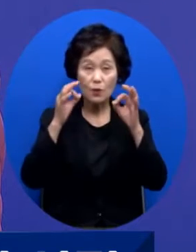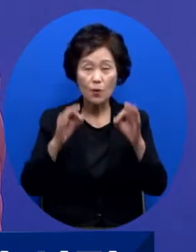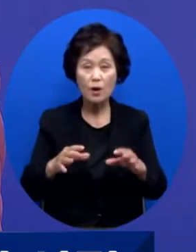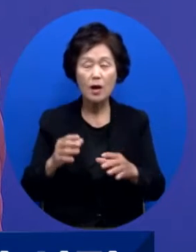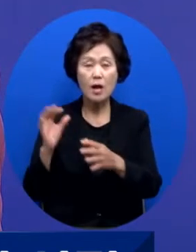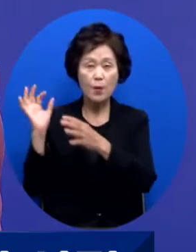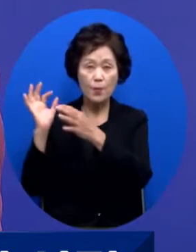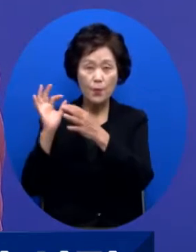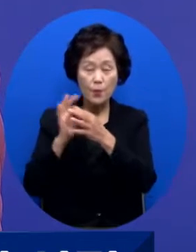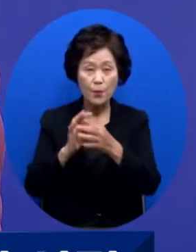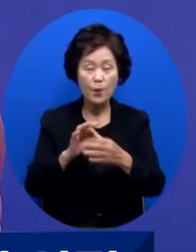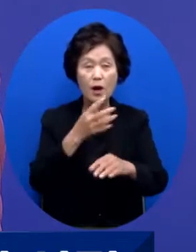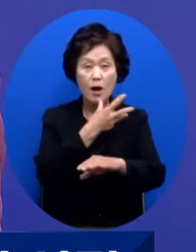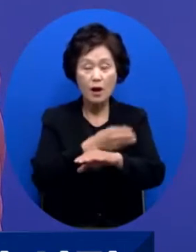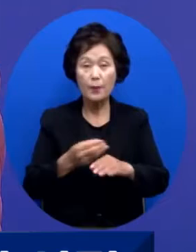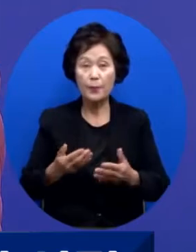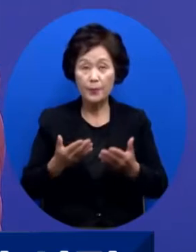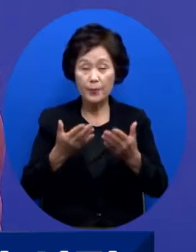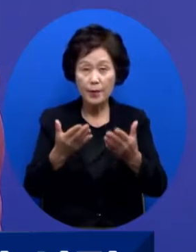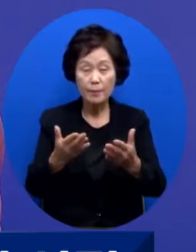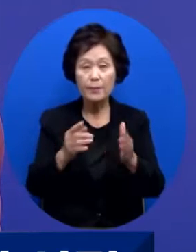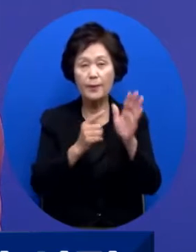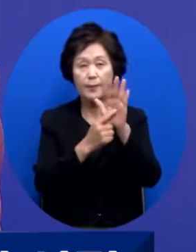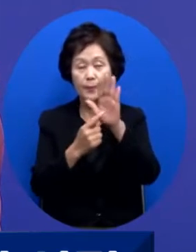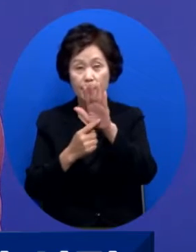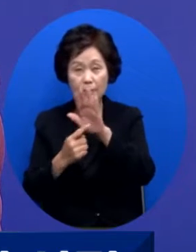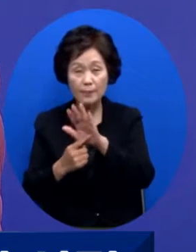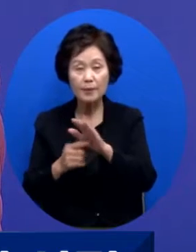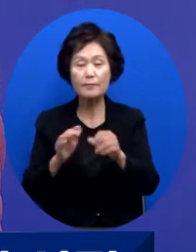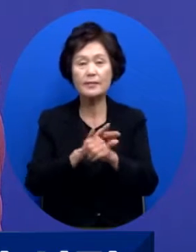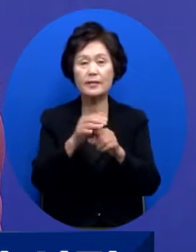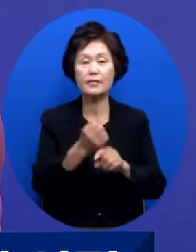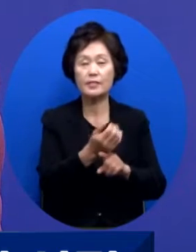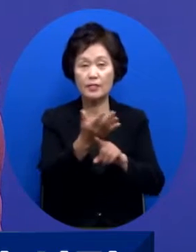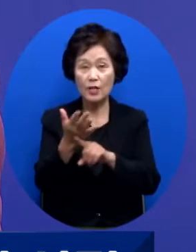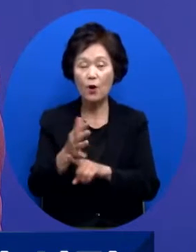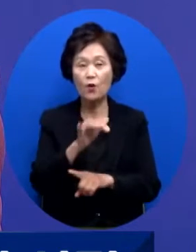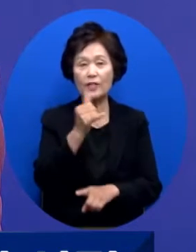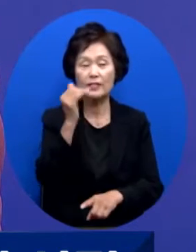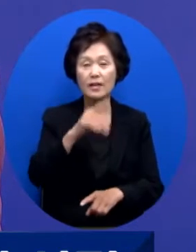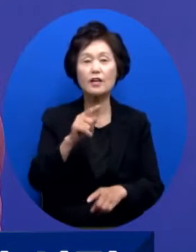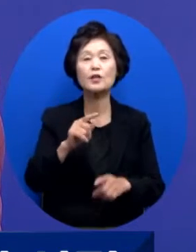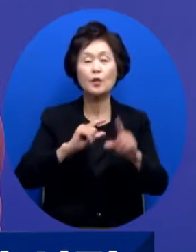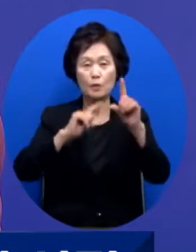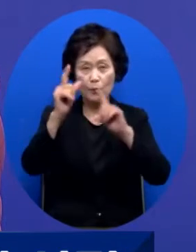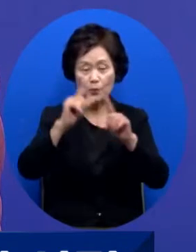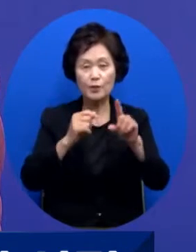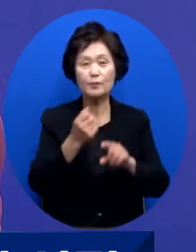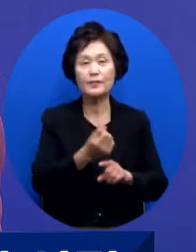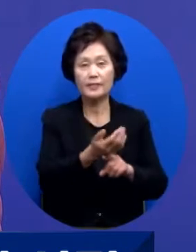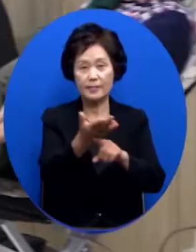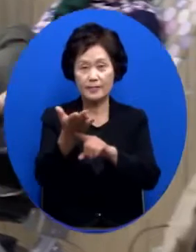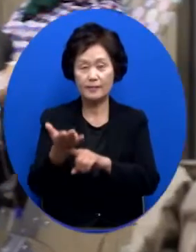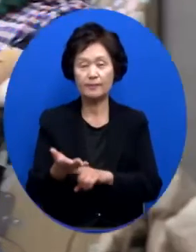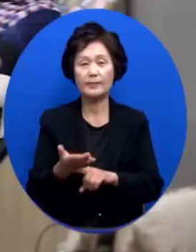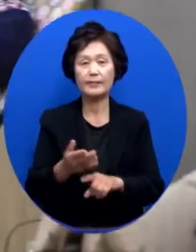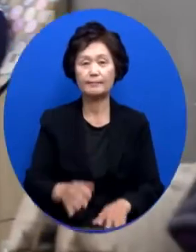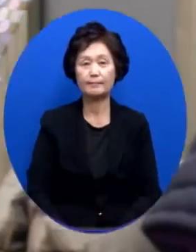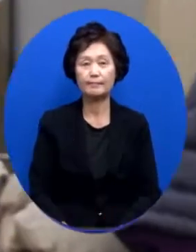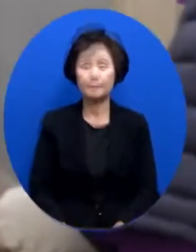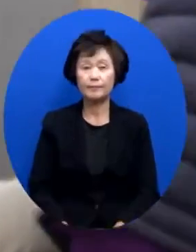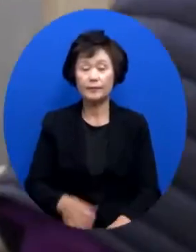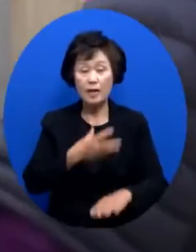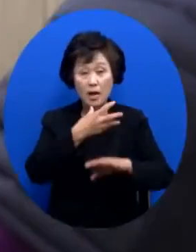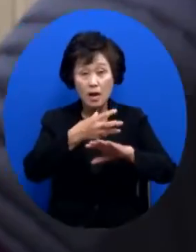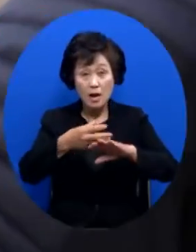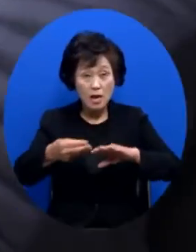캠페인을 벌이며 그리스도의 사랑을 전해왔는데요. 한국교회 섬김과 나눔의 현장을 구효환 기자가 취재했습니다. 혈액